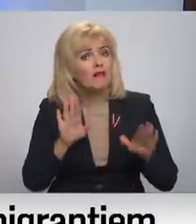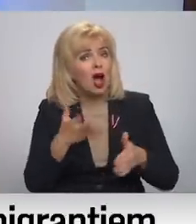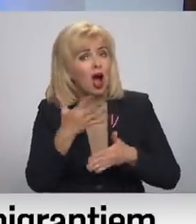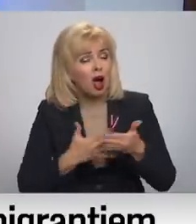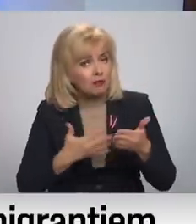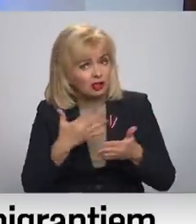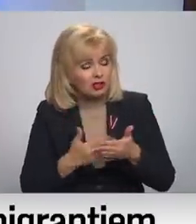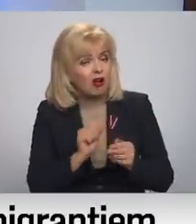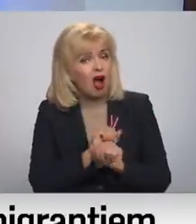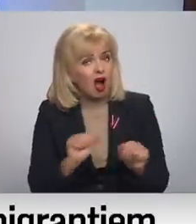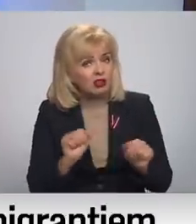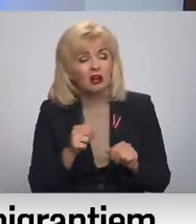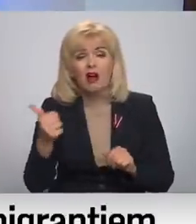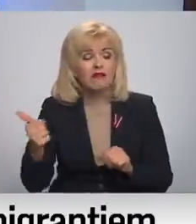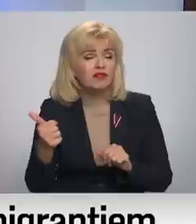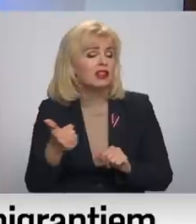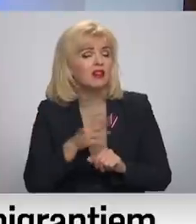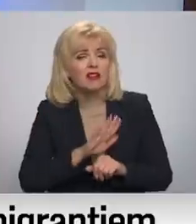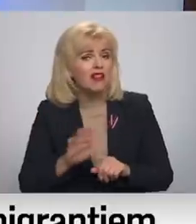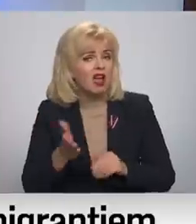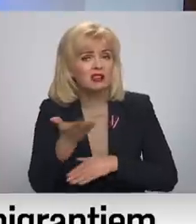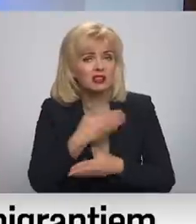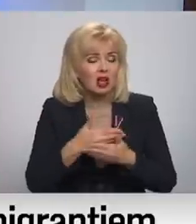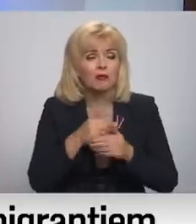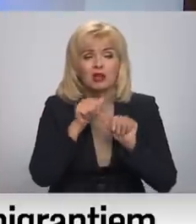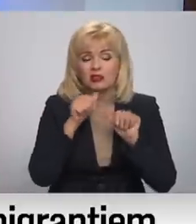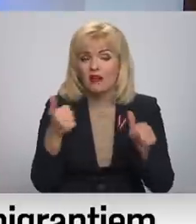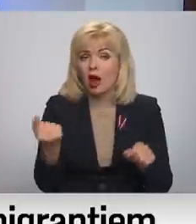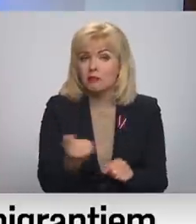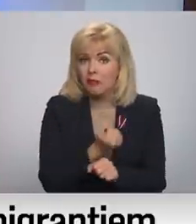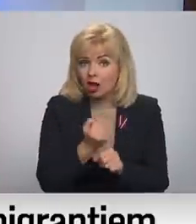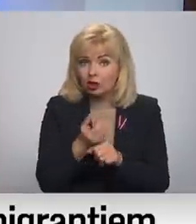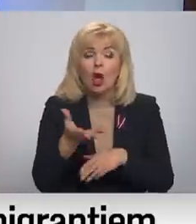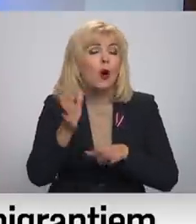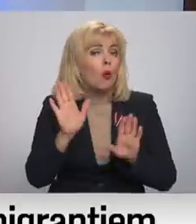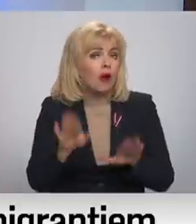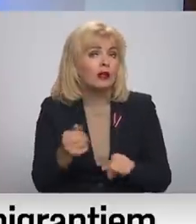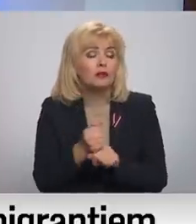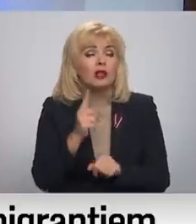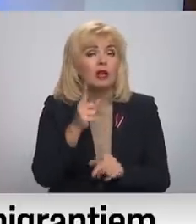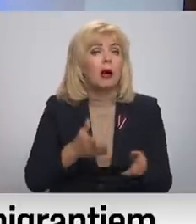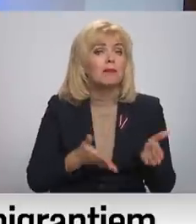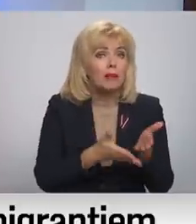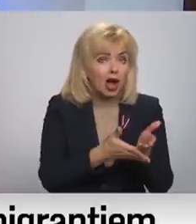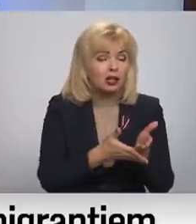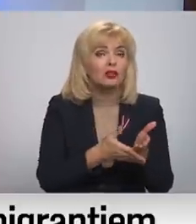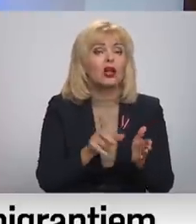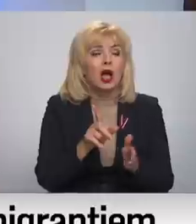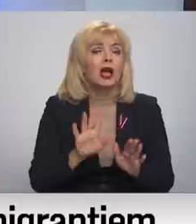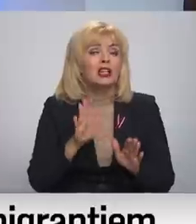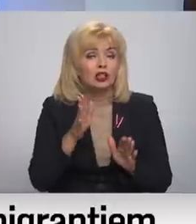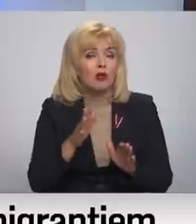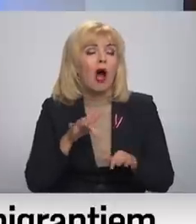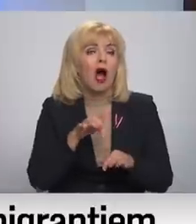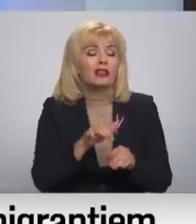pāris dienu laikā, bet viņi nesadarbojas un mēs neko nevaram padarīt. Viss, ko varam izdarīt, ir palīdzēt tiem, kuriem tomēr izdodas tikt